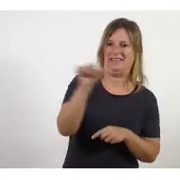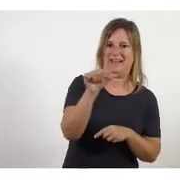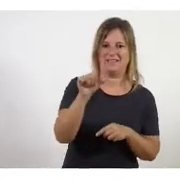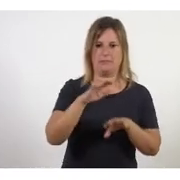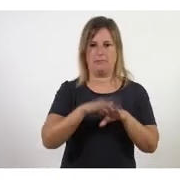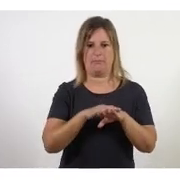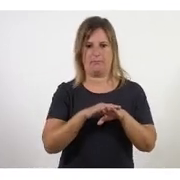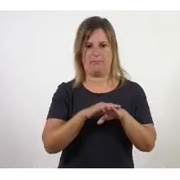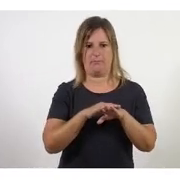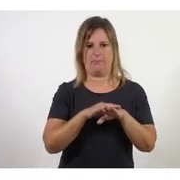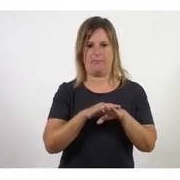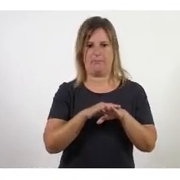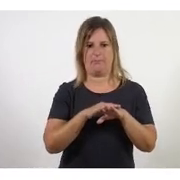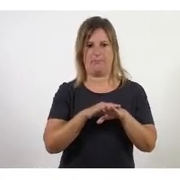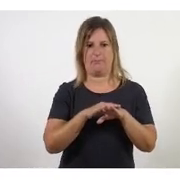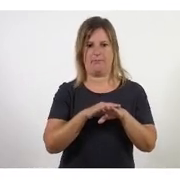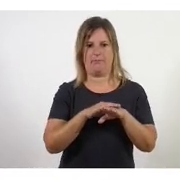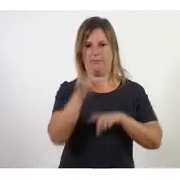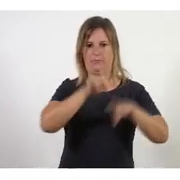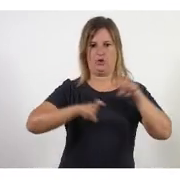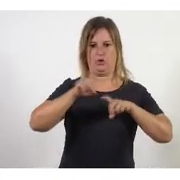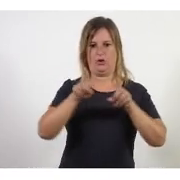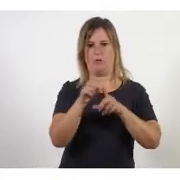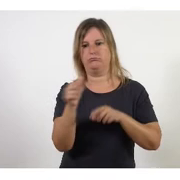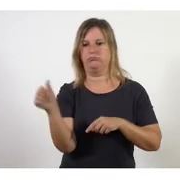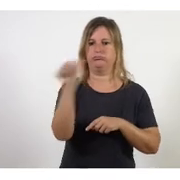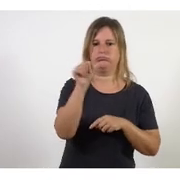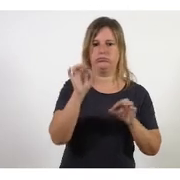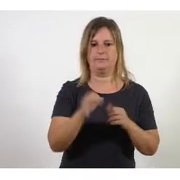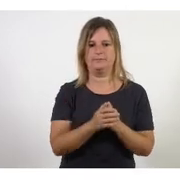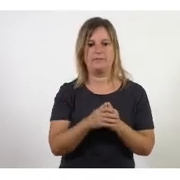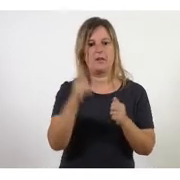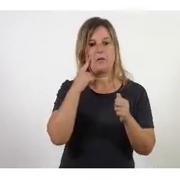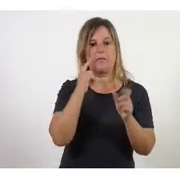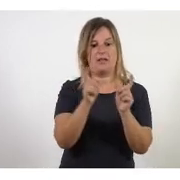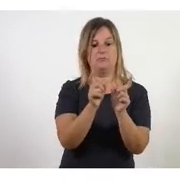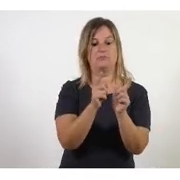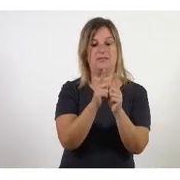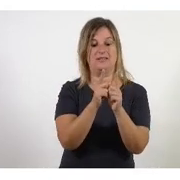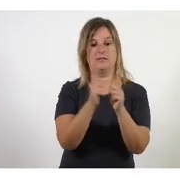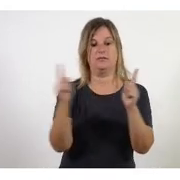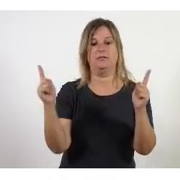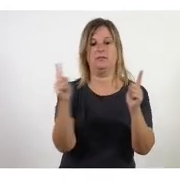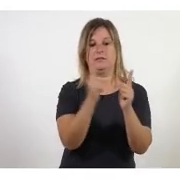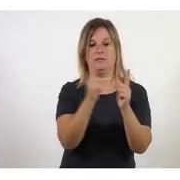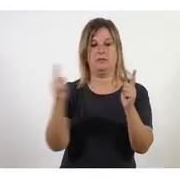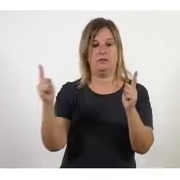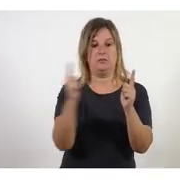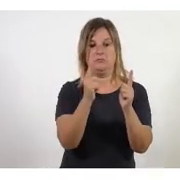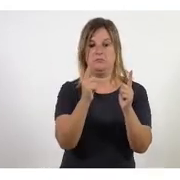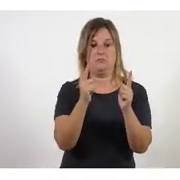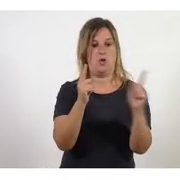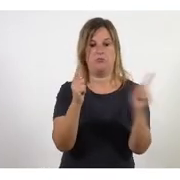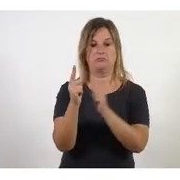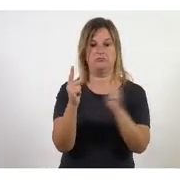Bé, això ha quedat clar. Agafem el clip, estirem per esquerra o per dreta per acabar d'ajustar la seva durada. Per exemple,